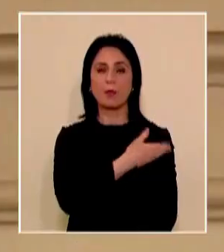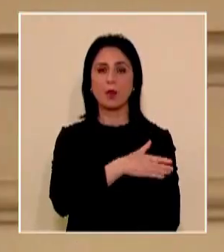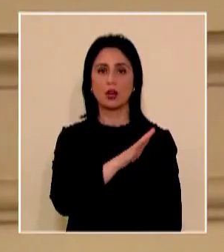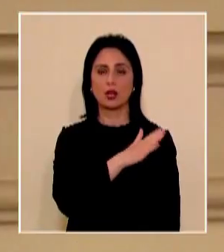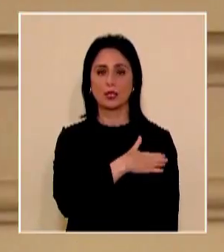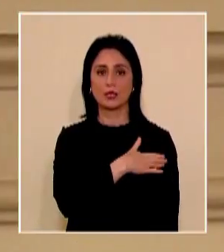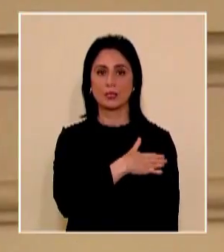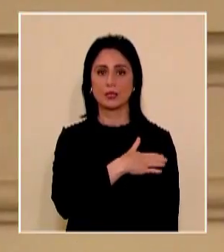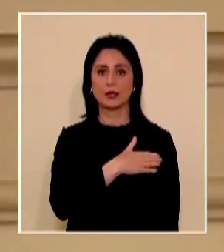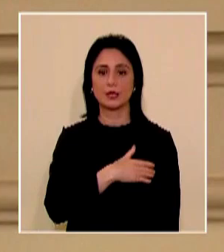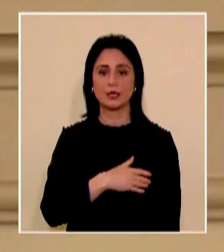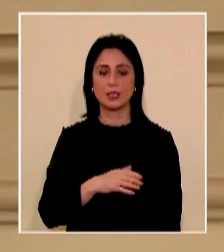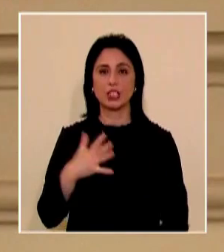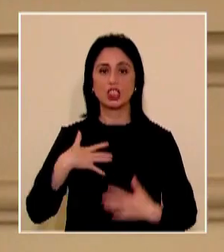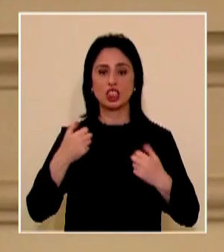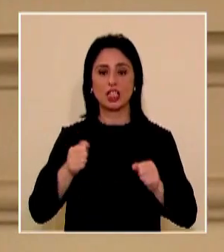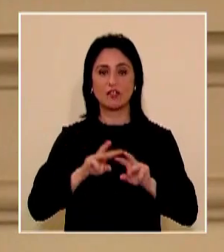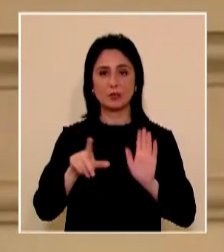również z panem